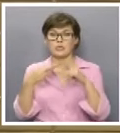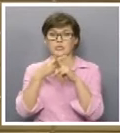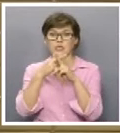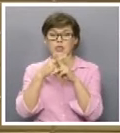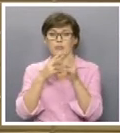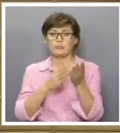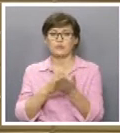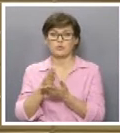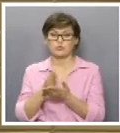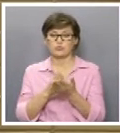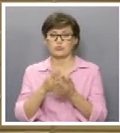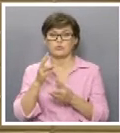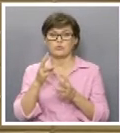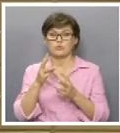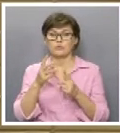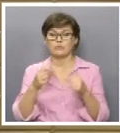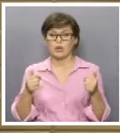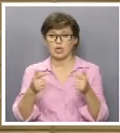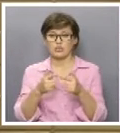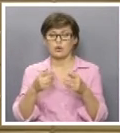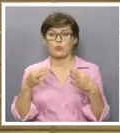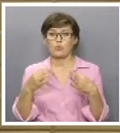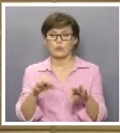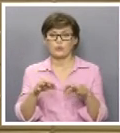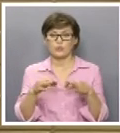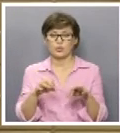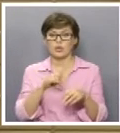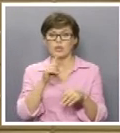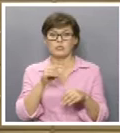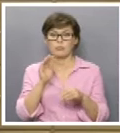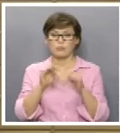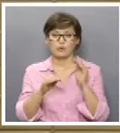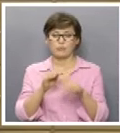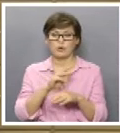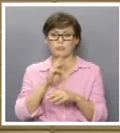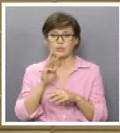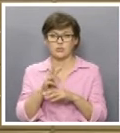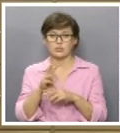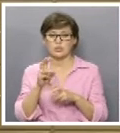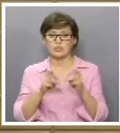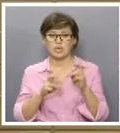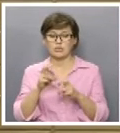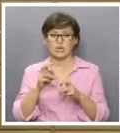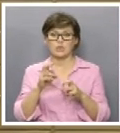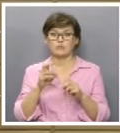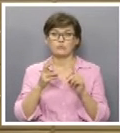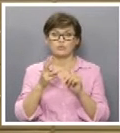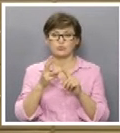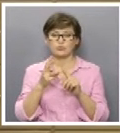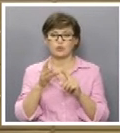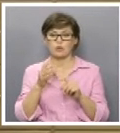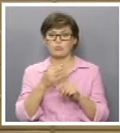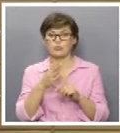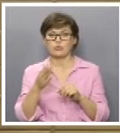техникалық қызмет көрсету станциялар, көліктерді газ болған құрылғысымен жабдықтайтын станциялар. Және үшінші санат